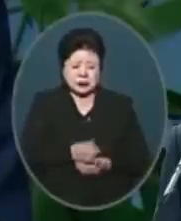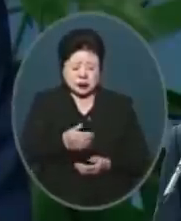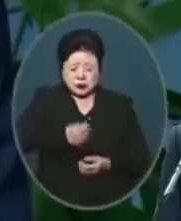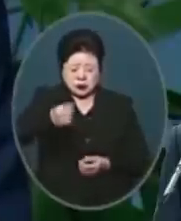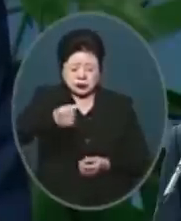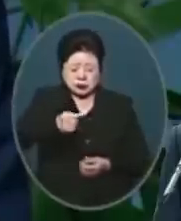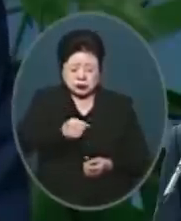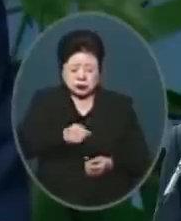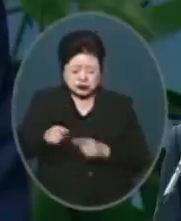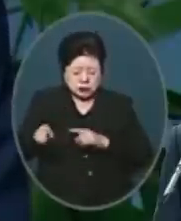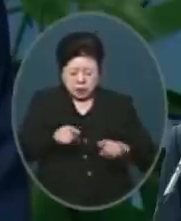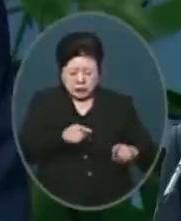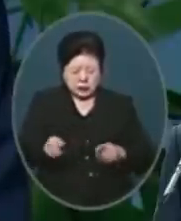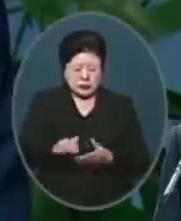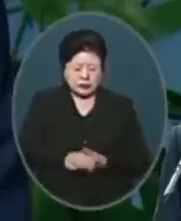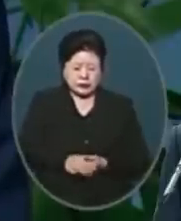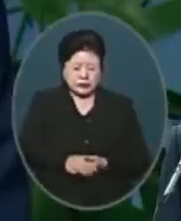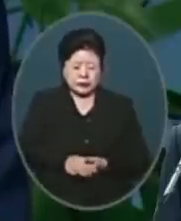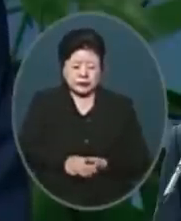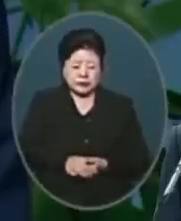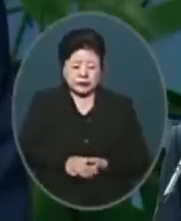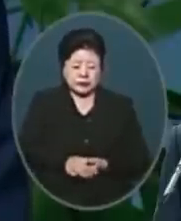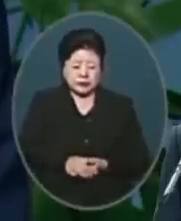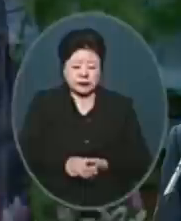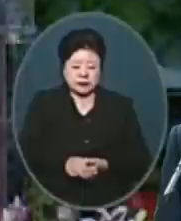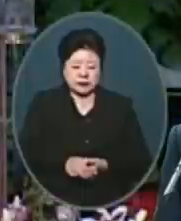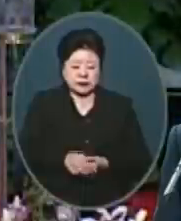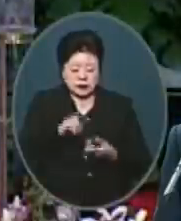여러분 이것을 주장하면